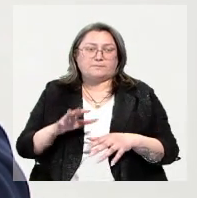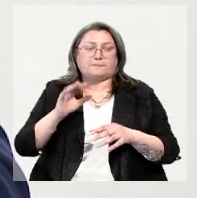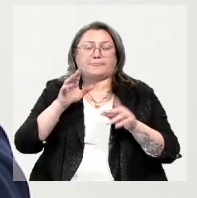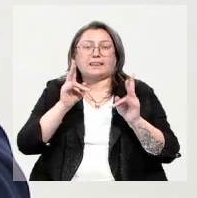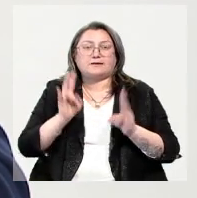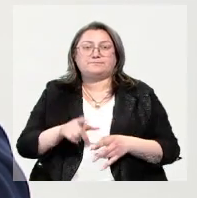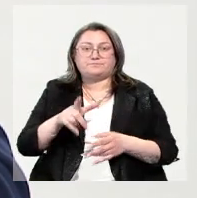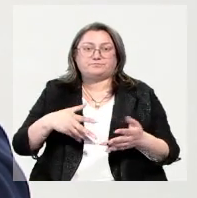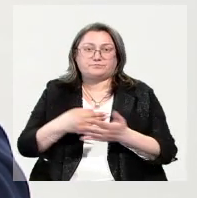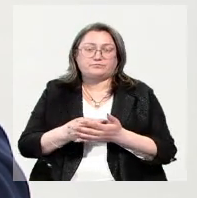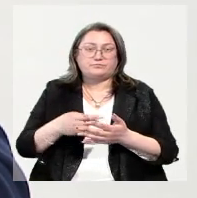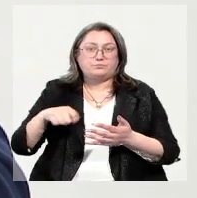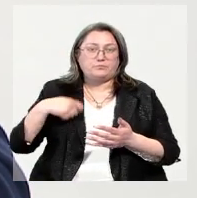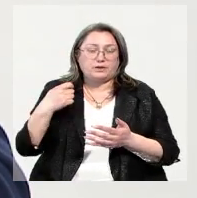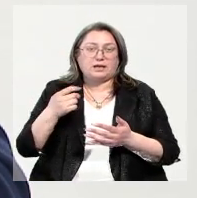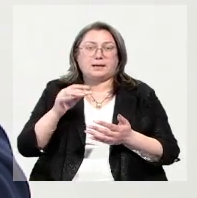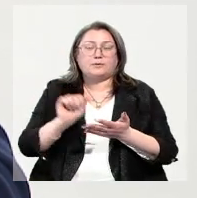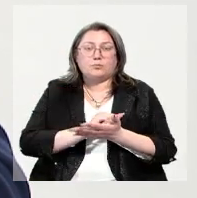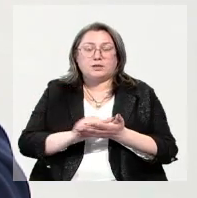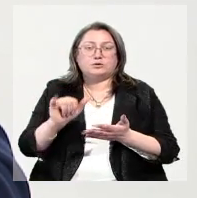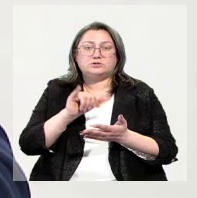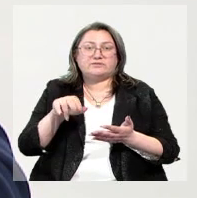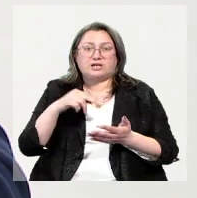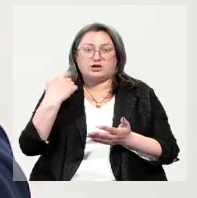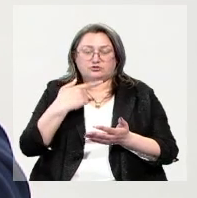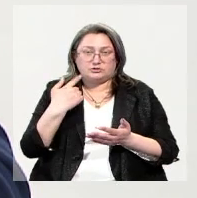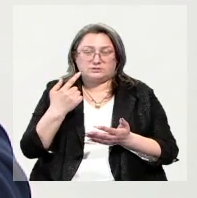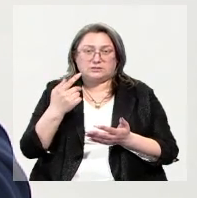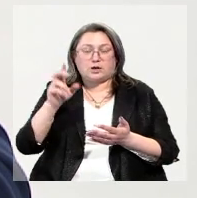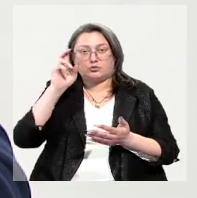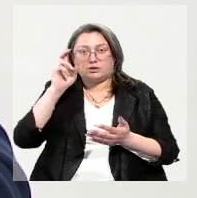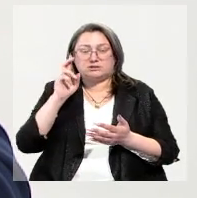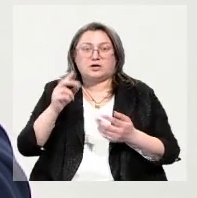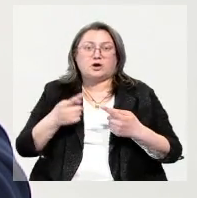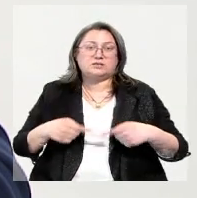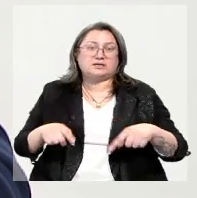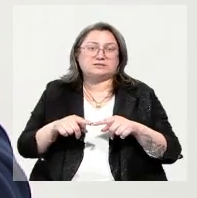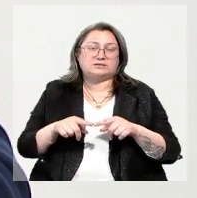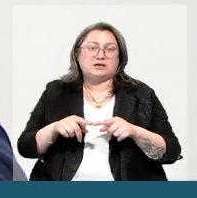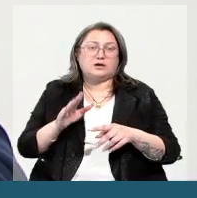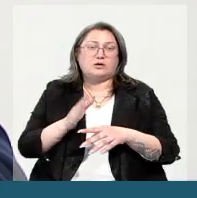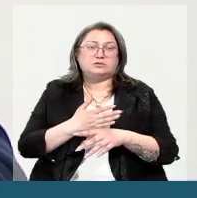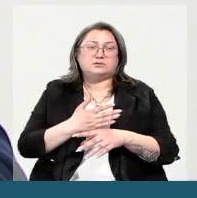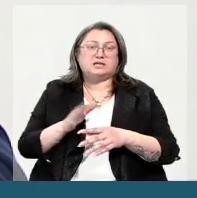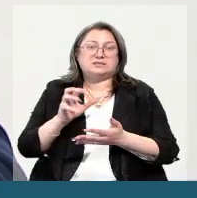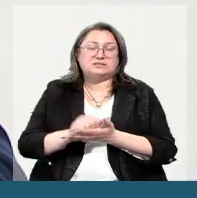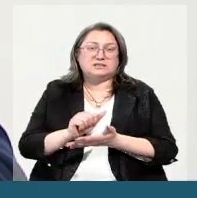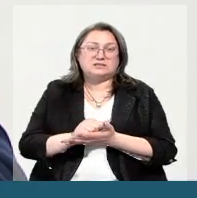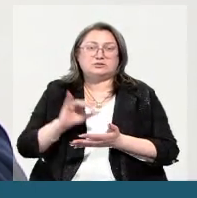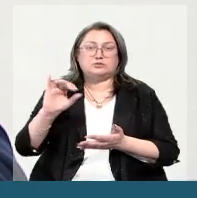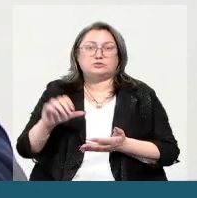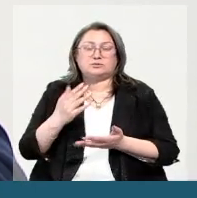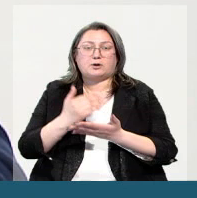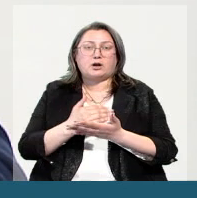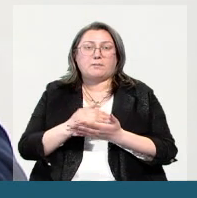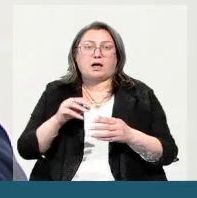Зардап шегушы материалдық зиянды өте өтінішпен және жеке басын куалендратың құжатпен. Останай ғаласы әкімдігінің жұмыспен қамты